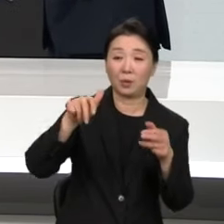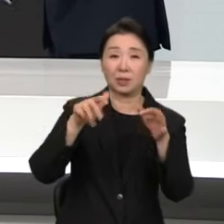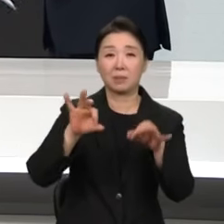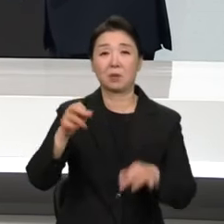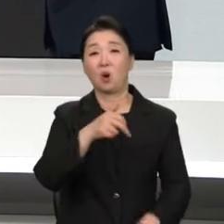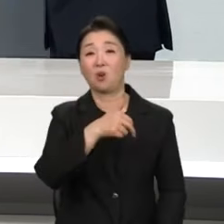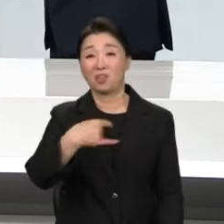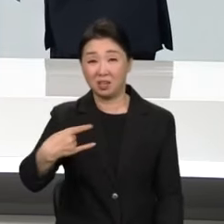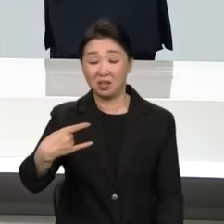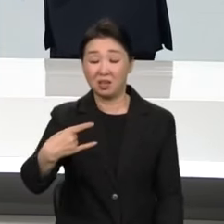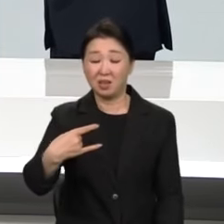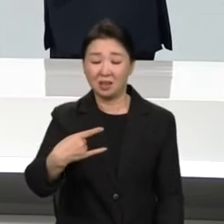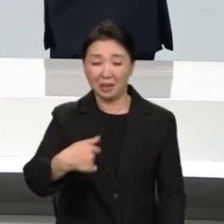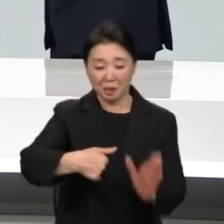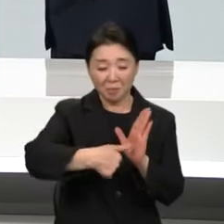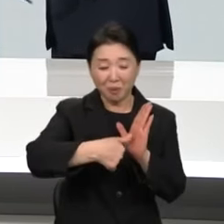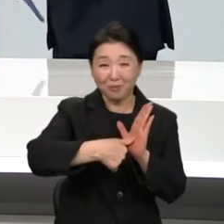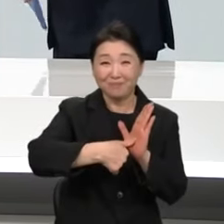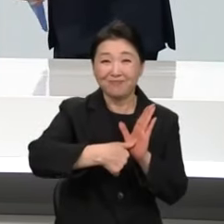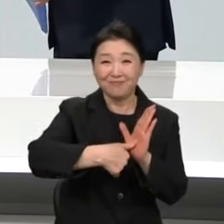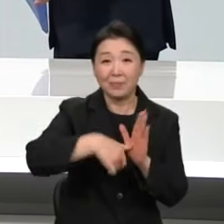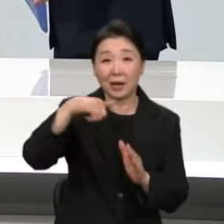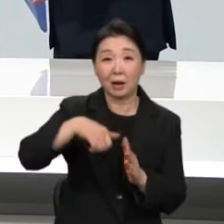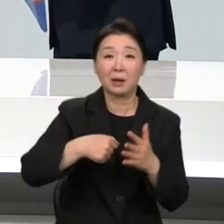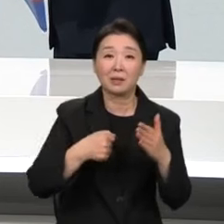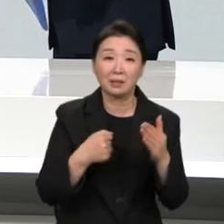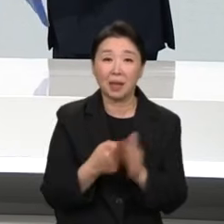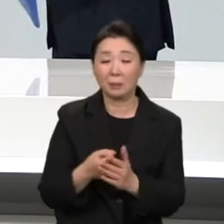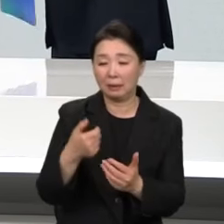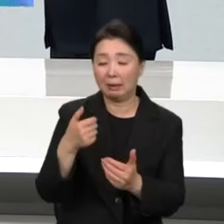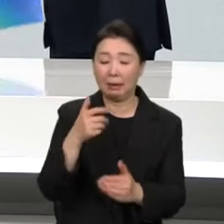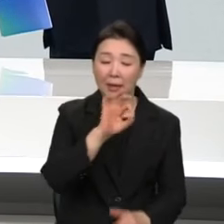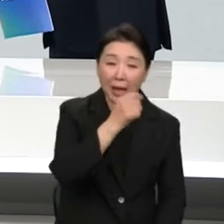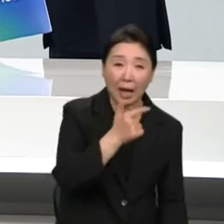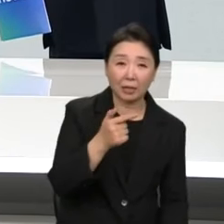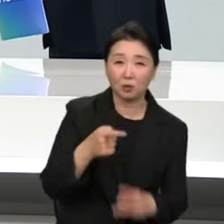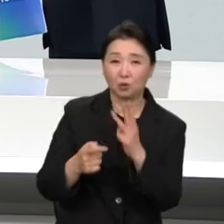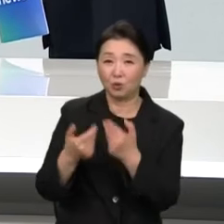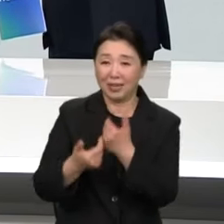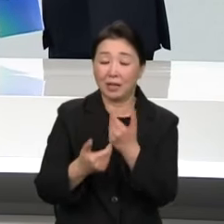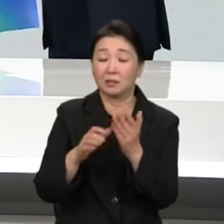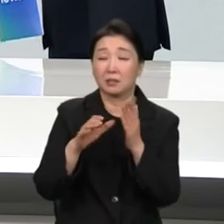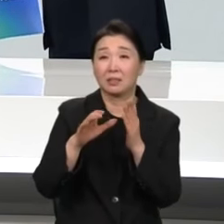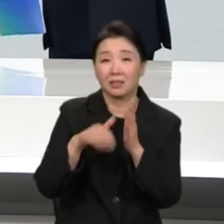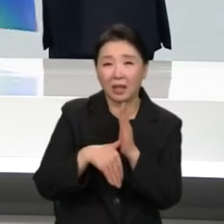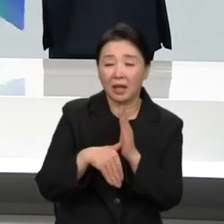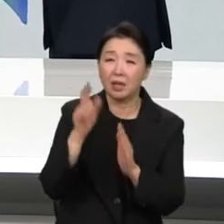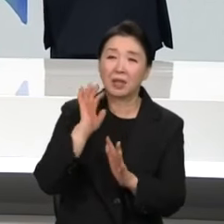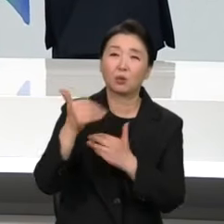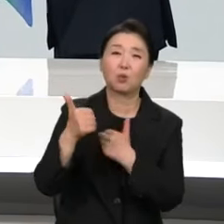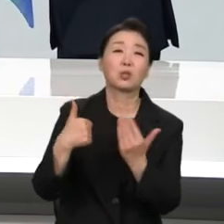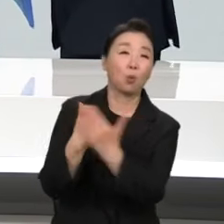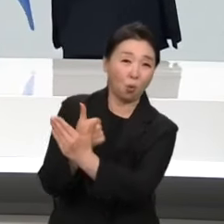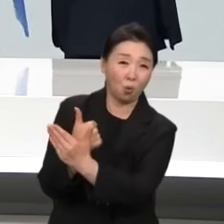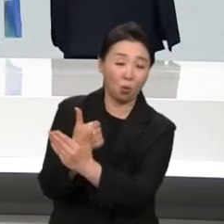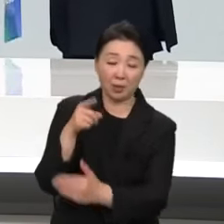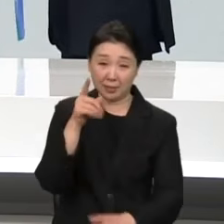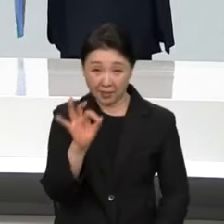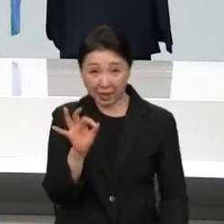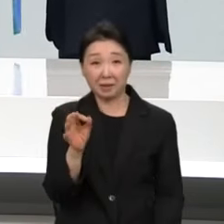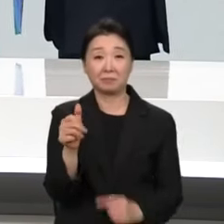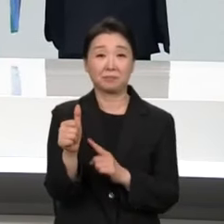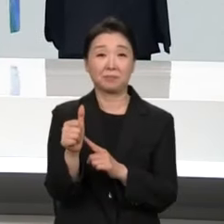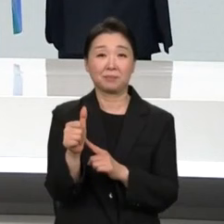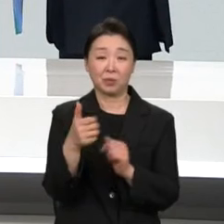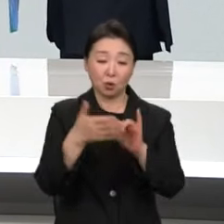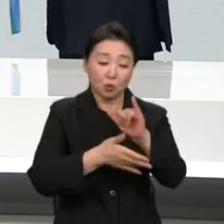리스크 때문에 촉발됐던 이른바 1차 한윤 갈등 당시에 일제히 앞장서서 대통령 수를 옹호했습니다네 장예찬 후보 같은 경우에는